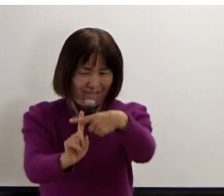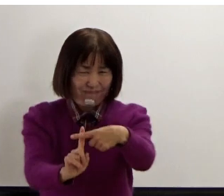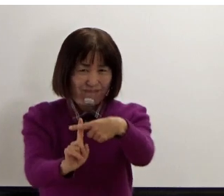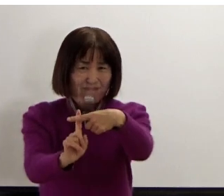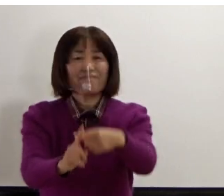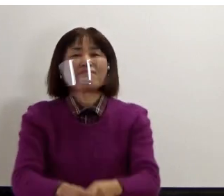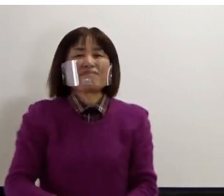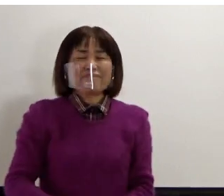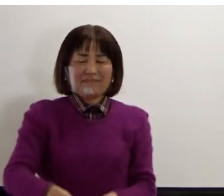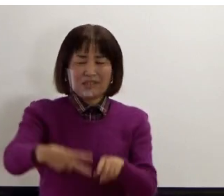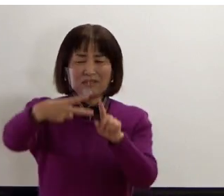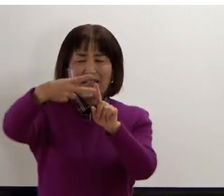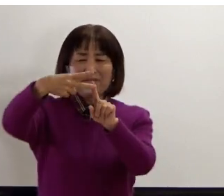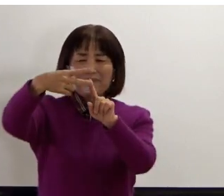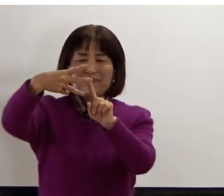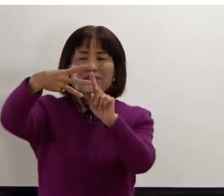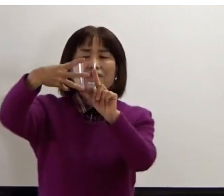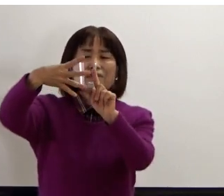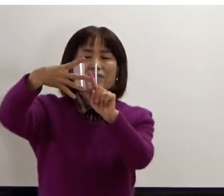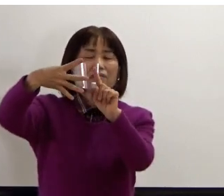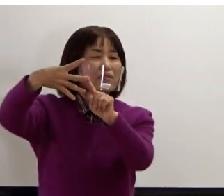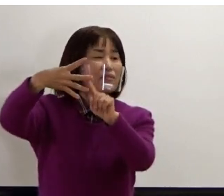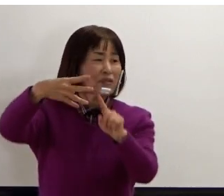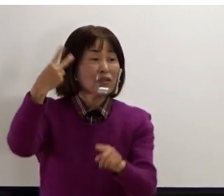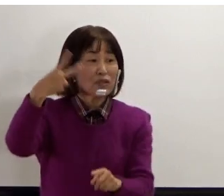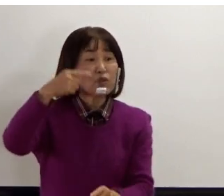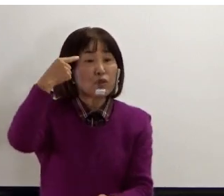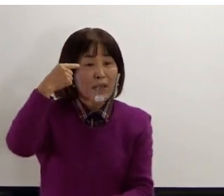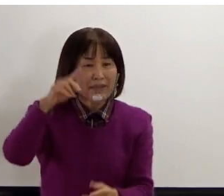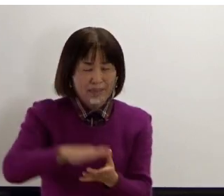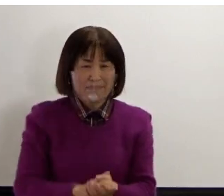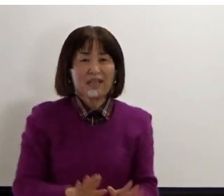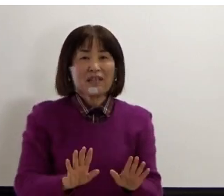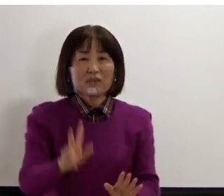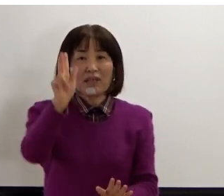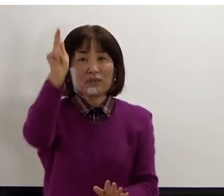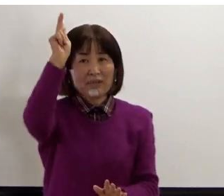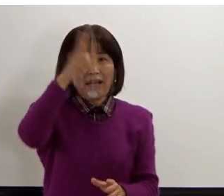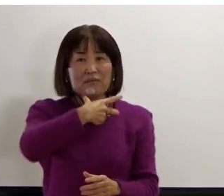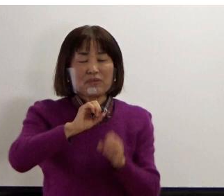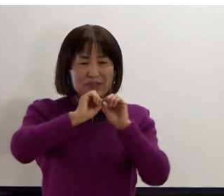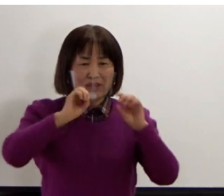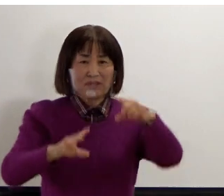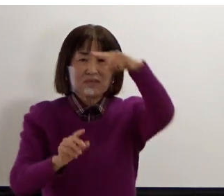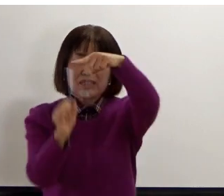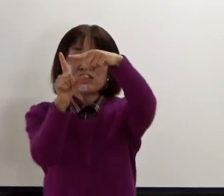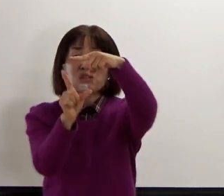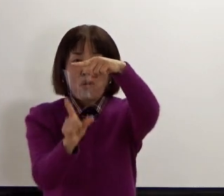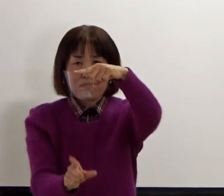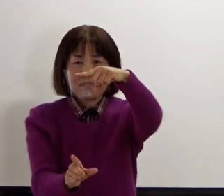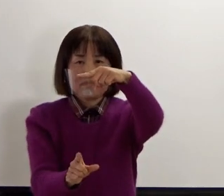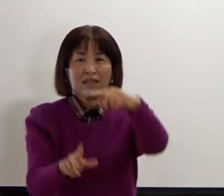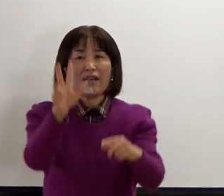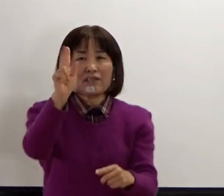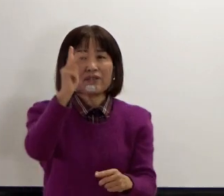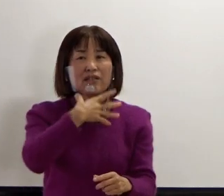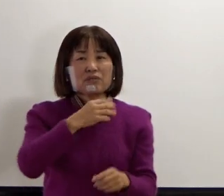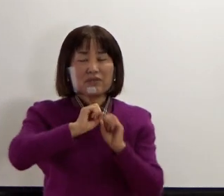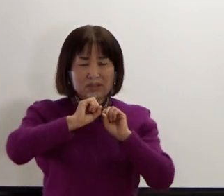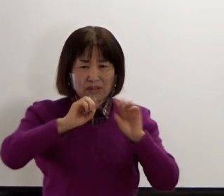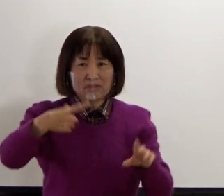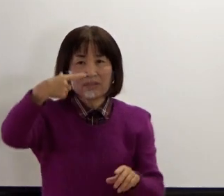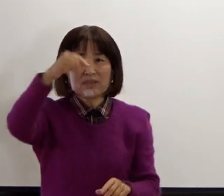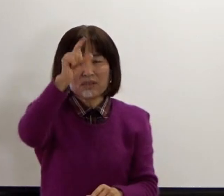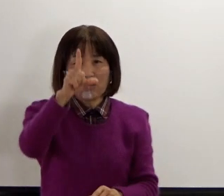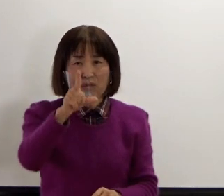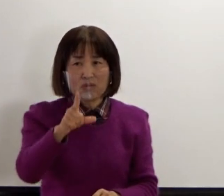。今日の聖書の箇所はですね、ルカによる福音書の1章であります。でルカによる福音書の1章はです